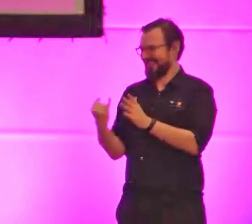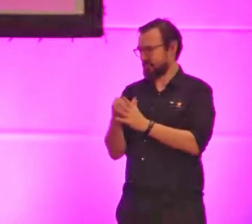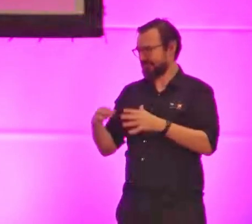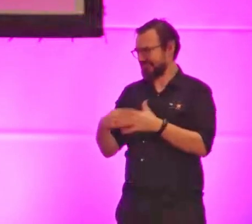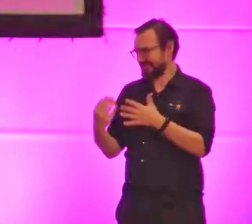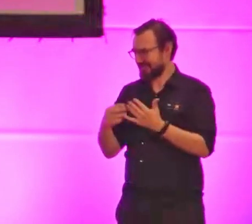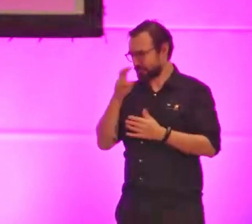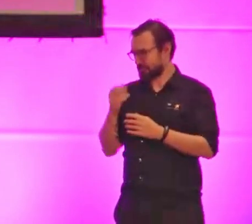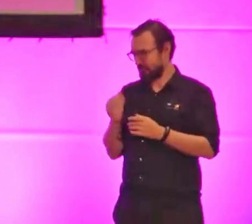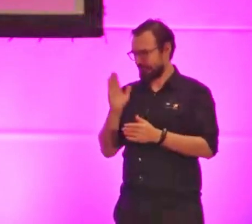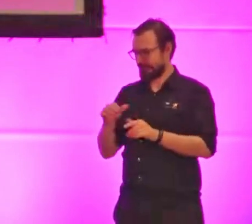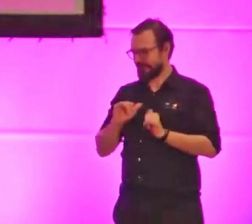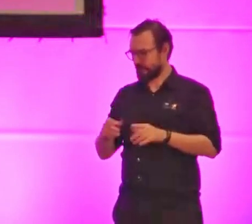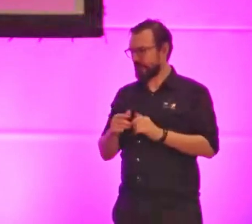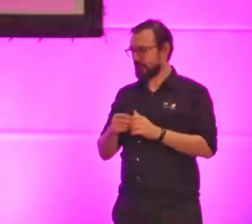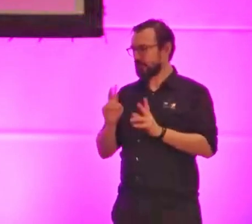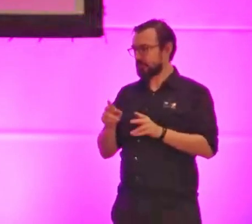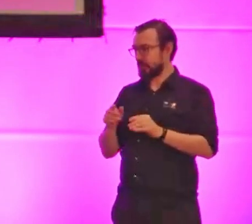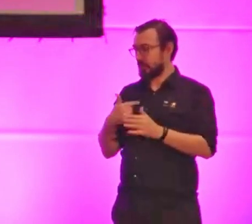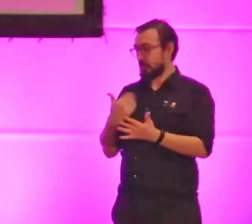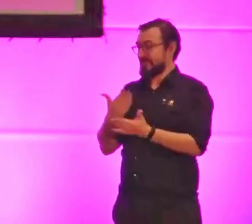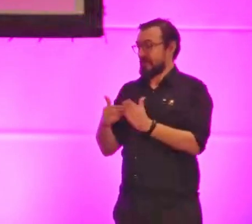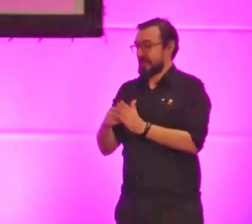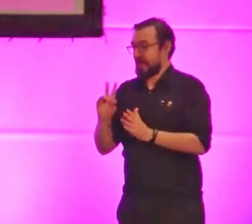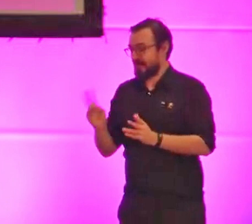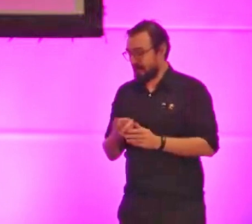inbördeskrig. Så långt när det kommer fram.